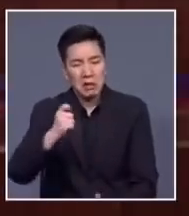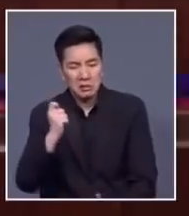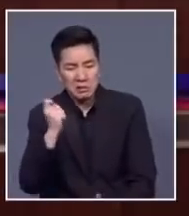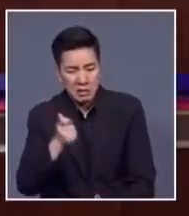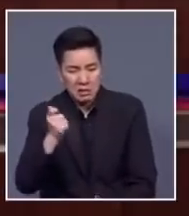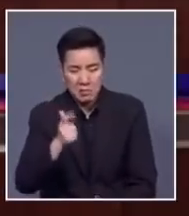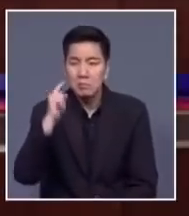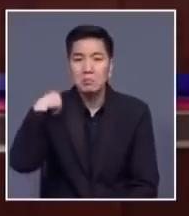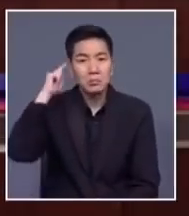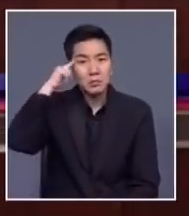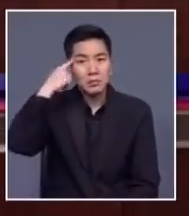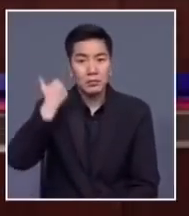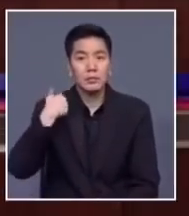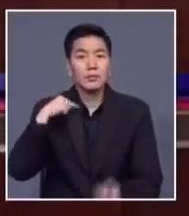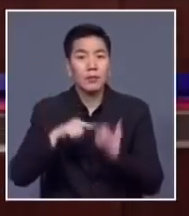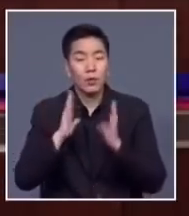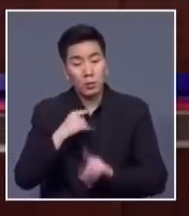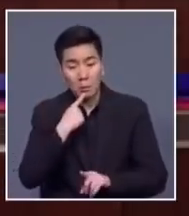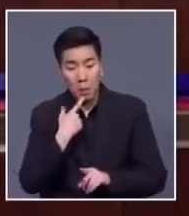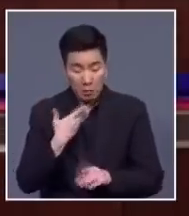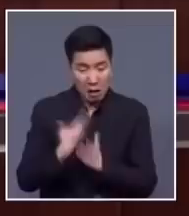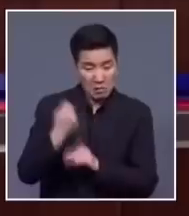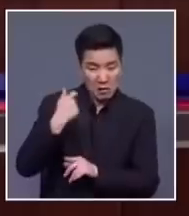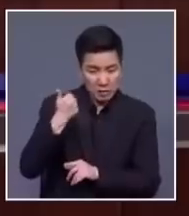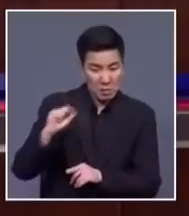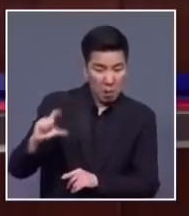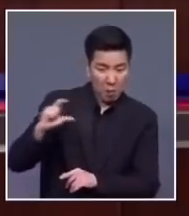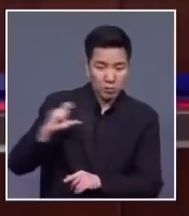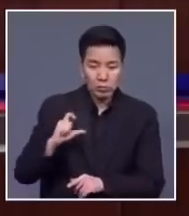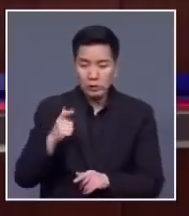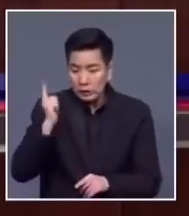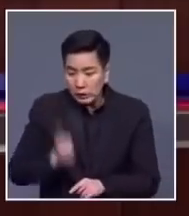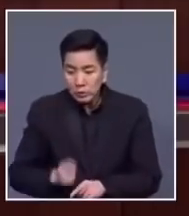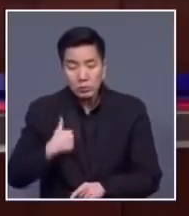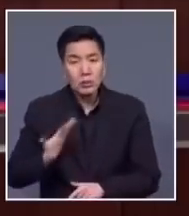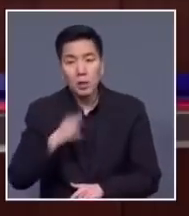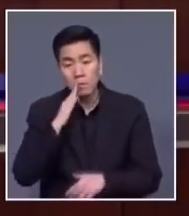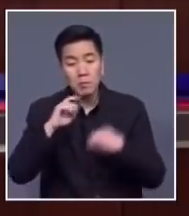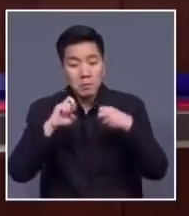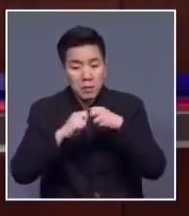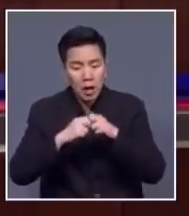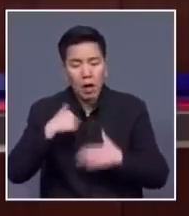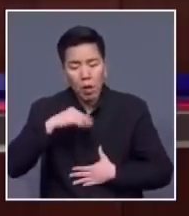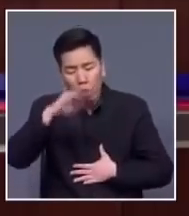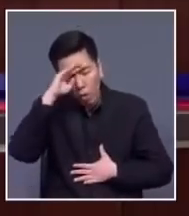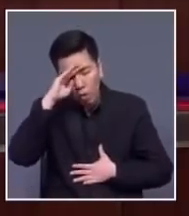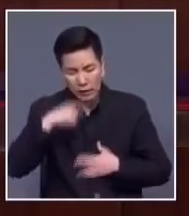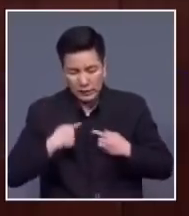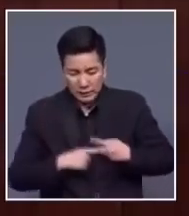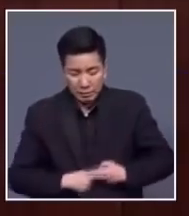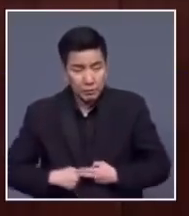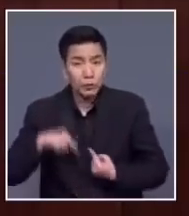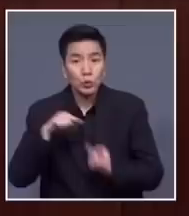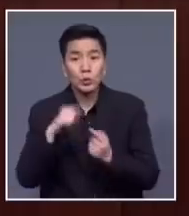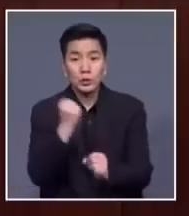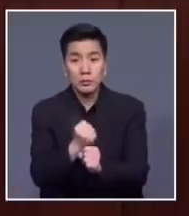ามที่มีคนโฆษณาชวนเชื่อหรือว่าในหน้าบอกไว้หรือเปล่า ครับ แล้วเวลาเกิดปัญหาไม่ว่าจะเจ็บไข้ได้ป่วยบาดเจ็บจาก